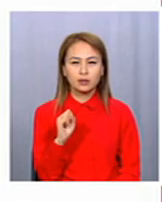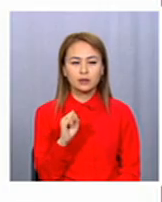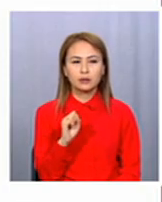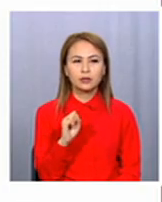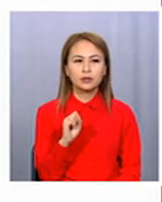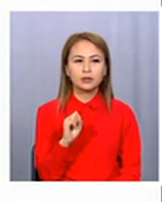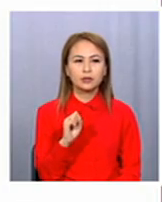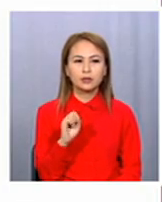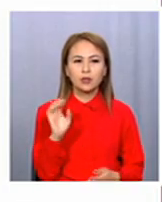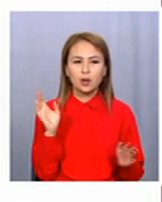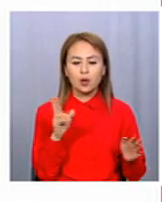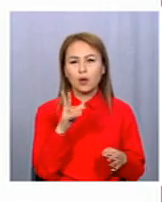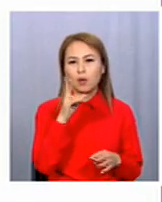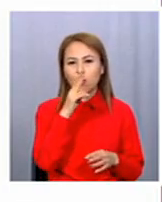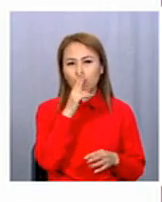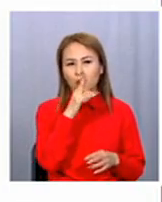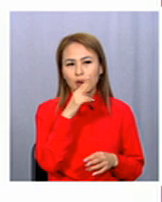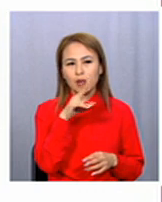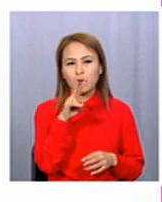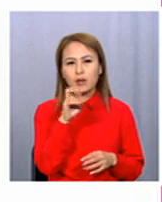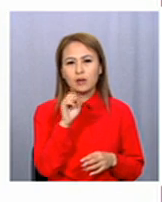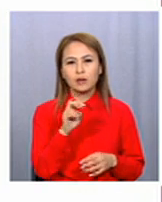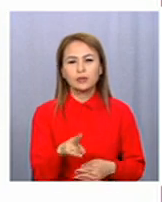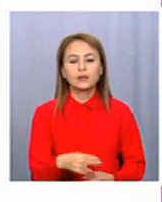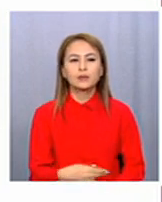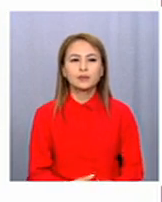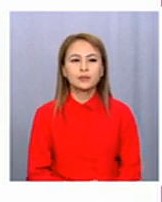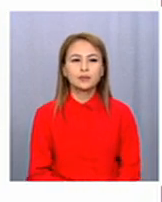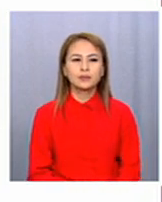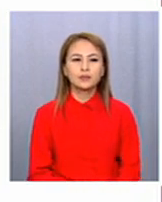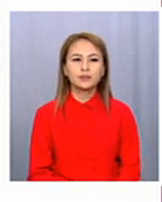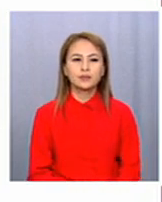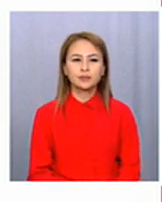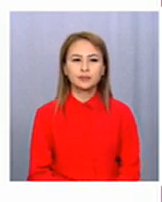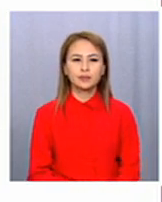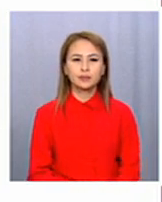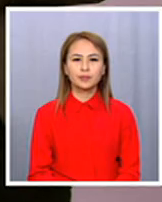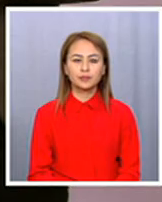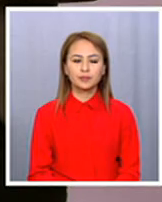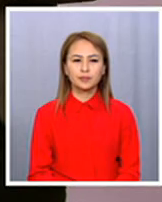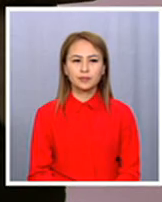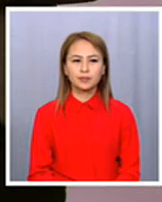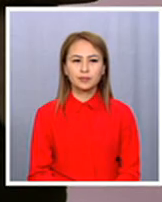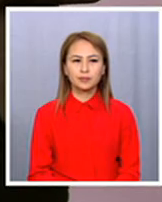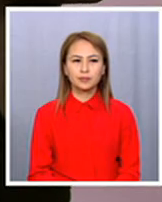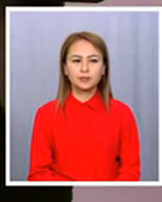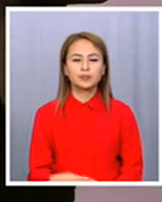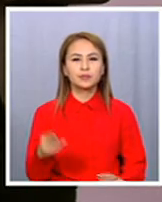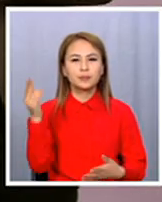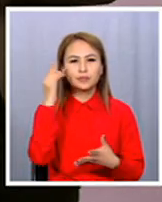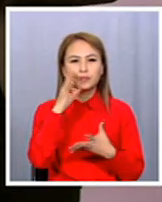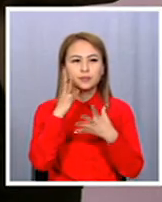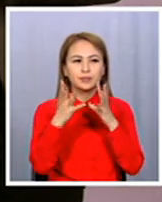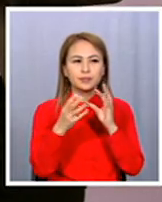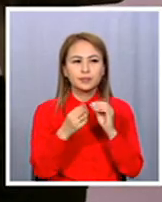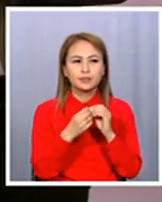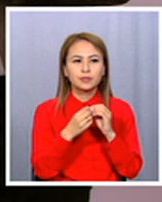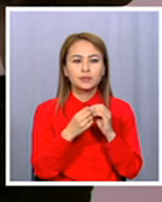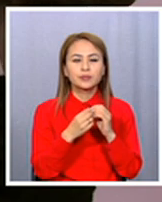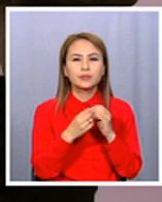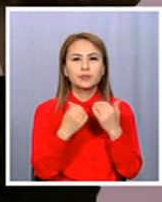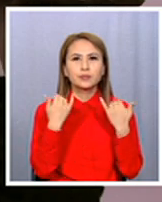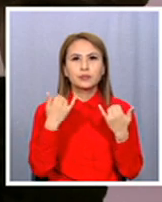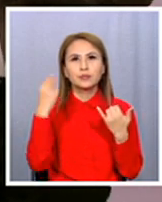болса қозы, лақ, жануарлардың аты екен. Жарайсыңдар балалар, сабағымызды қорытындылайық.